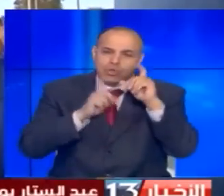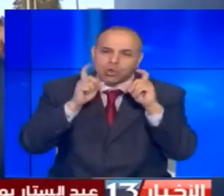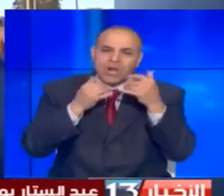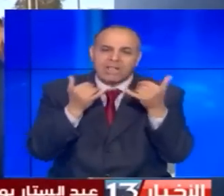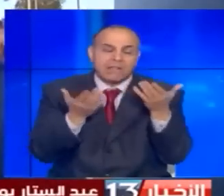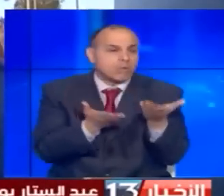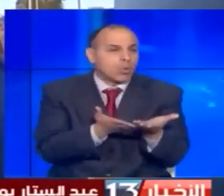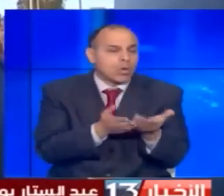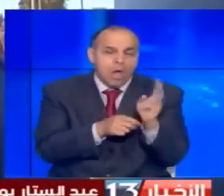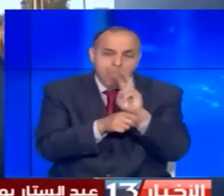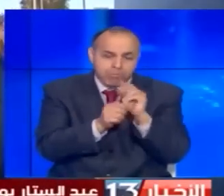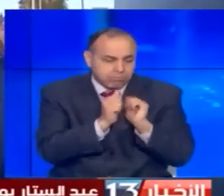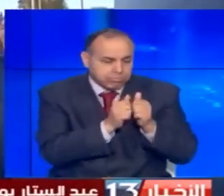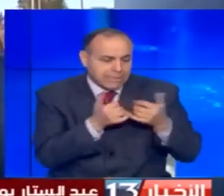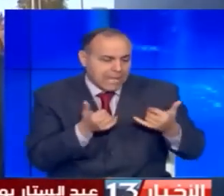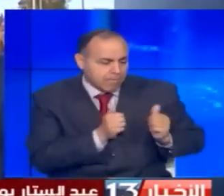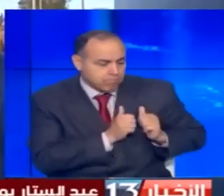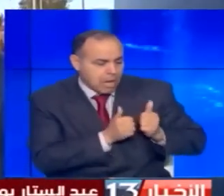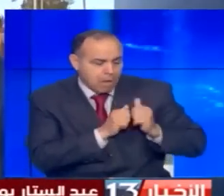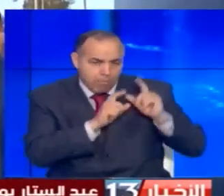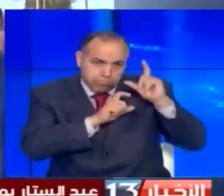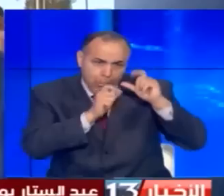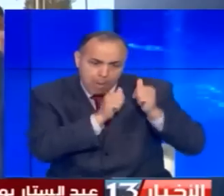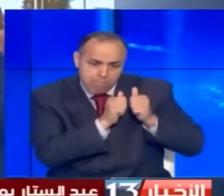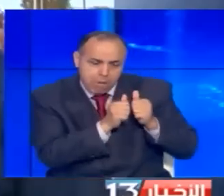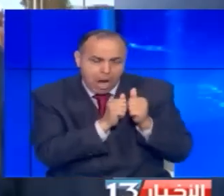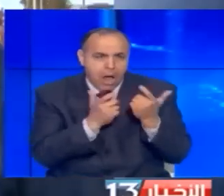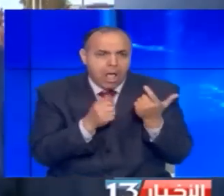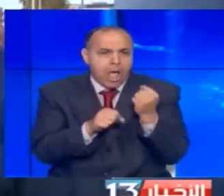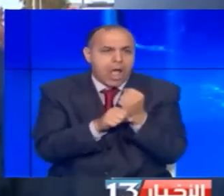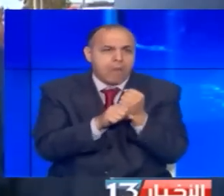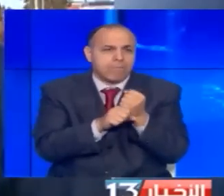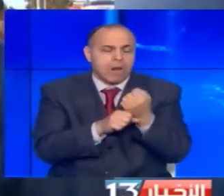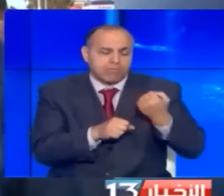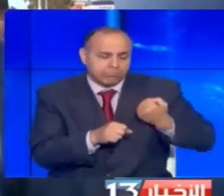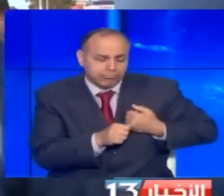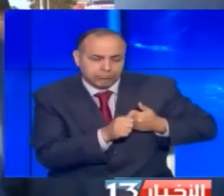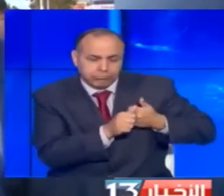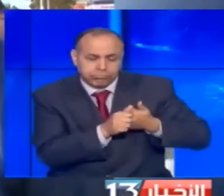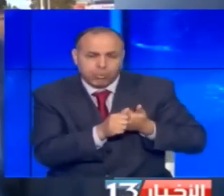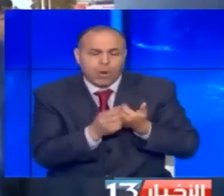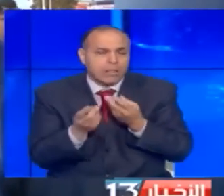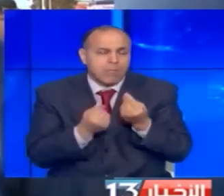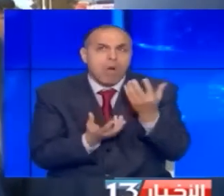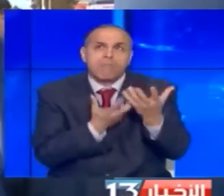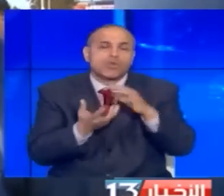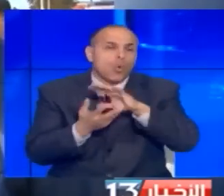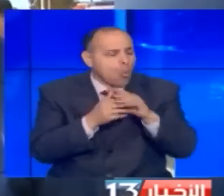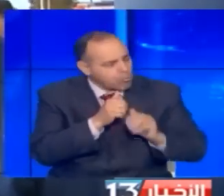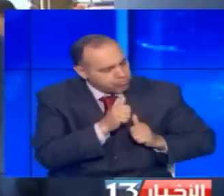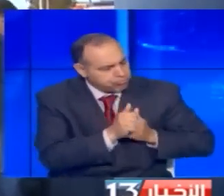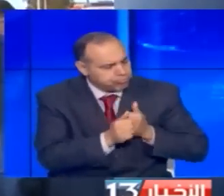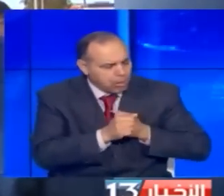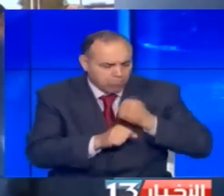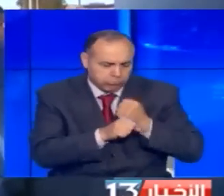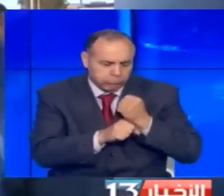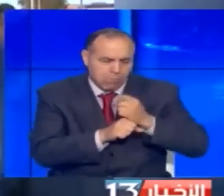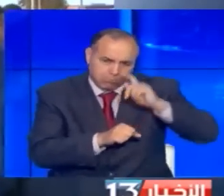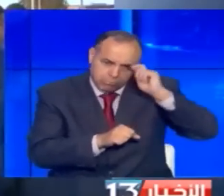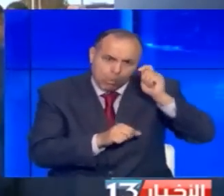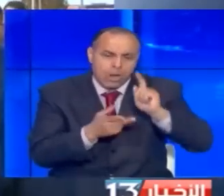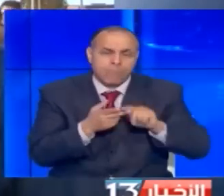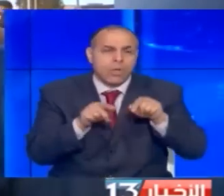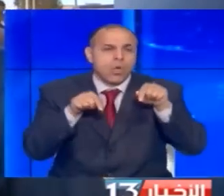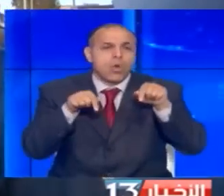التلفزيين اللي هم مرافقين للصحفيين يتنقلوا على المكان ويغطوا في العمليات الارهابيه ويغطوا في الكوارث الطبيعيه ويغطوا في اللي تتصوروا انت الكل.